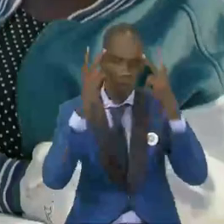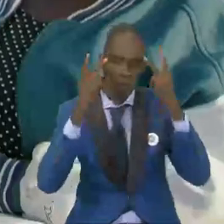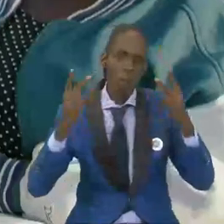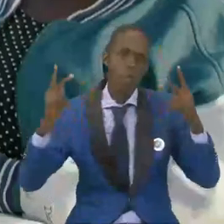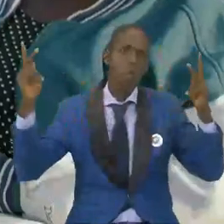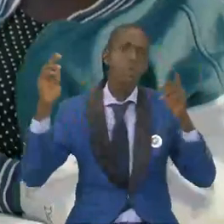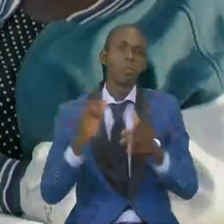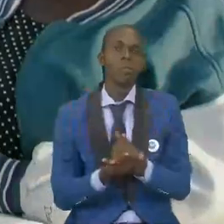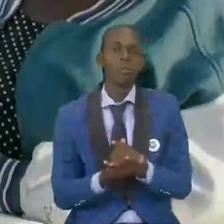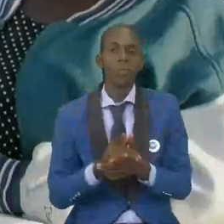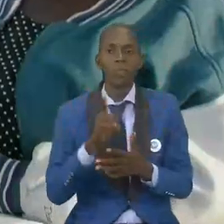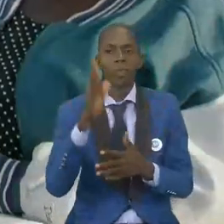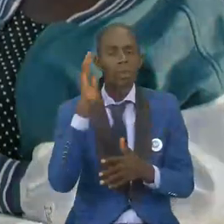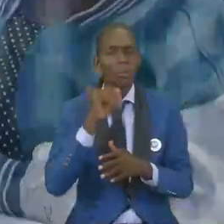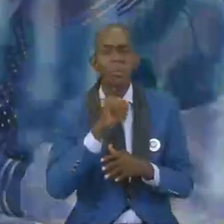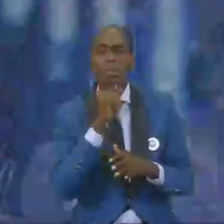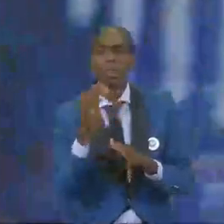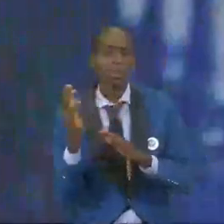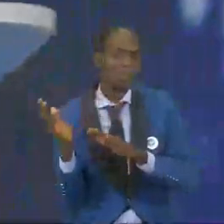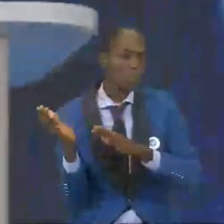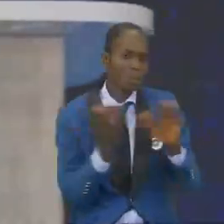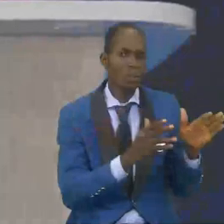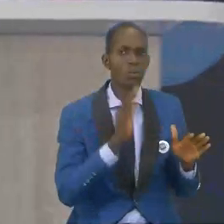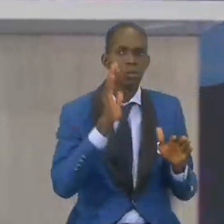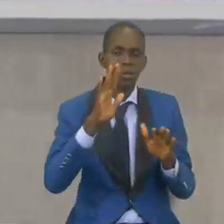toute âme forgée contre toi sera sans effet.